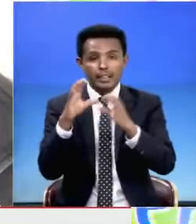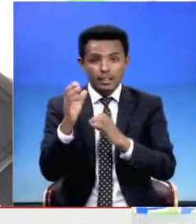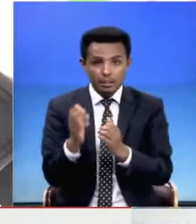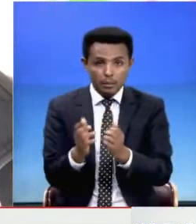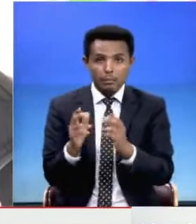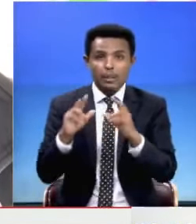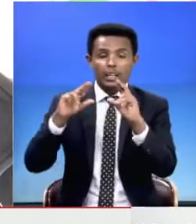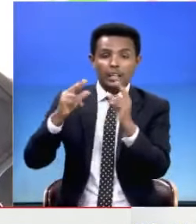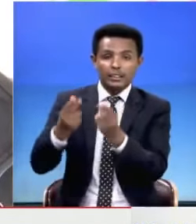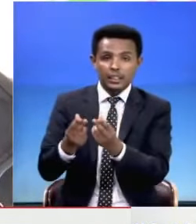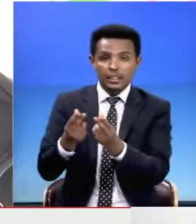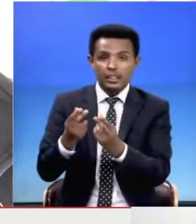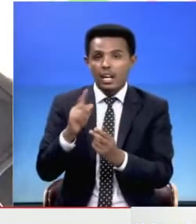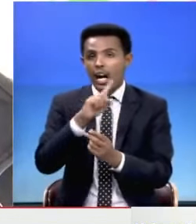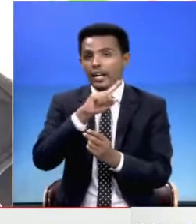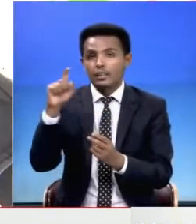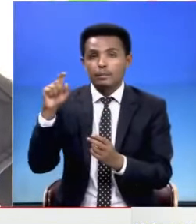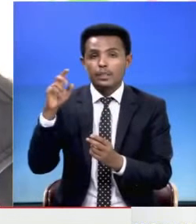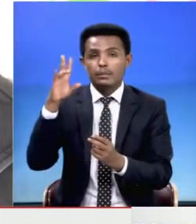ክላስተር